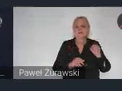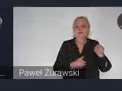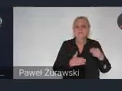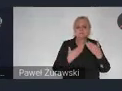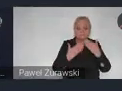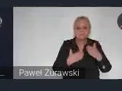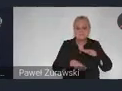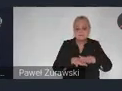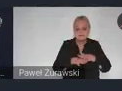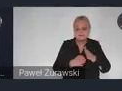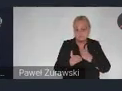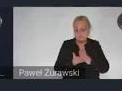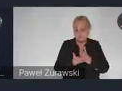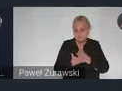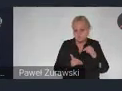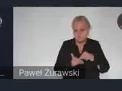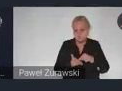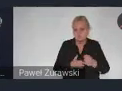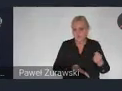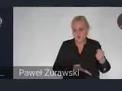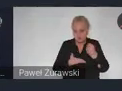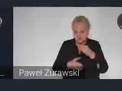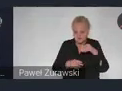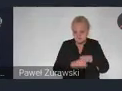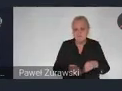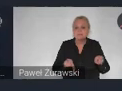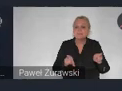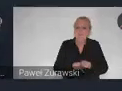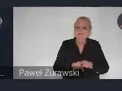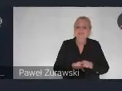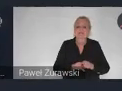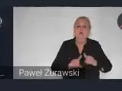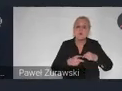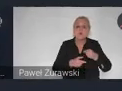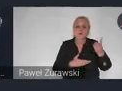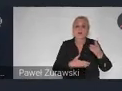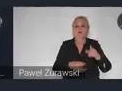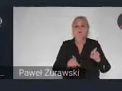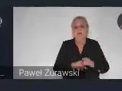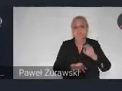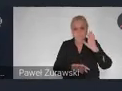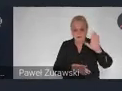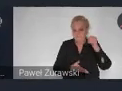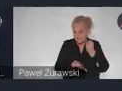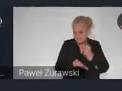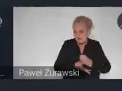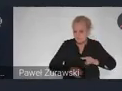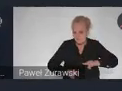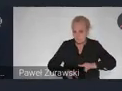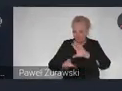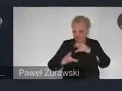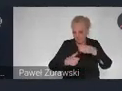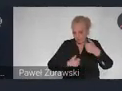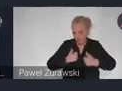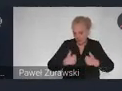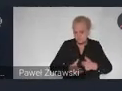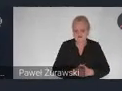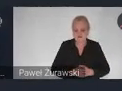systemu obsługi dotacji oraz czy organizacja jest podmiotem uprawnionym do wzięcia udziału w